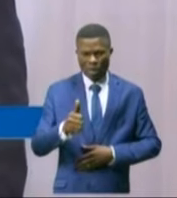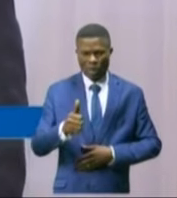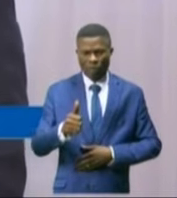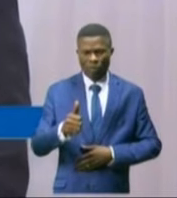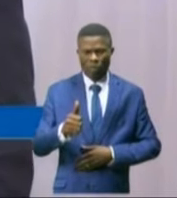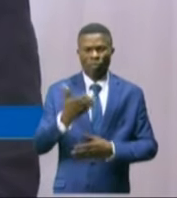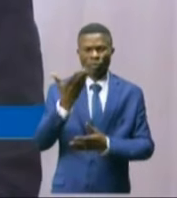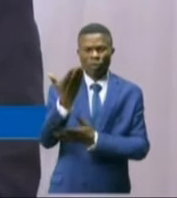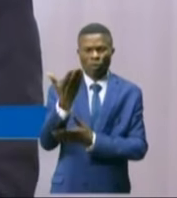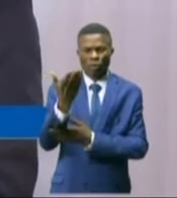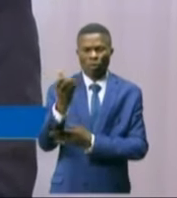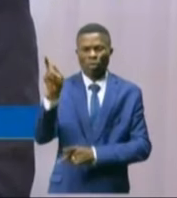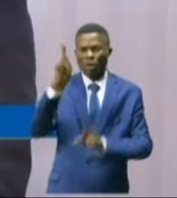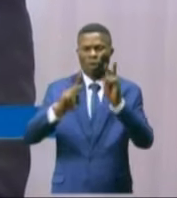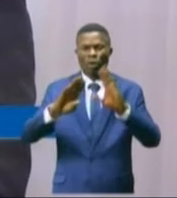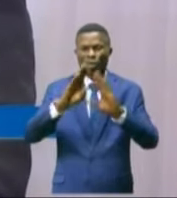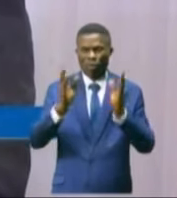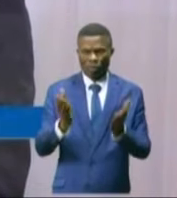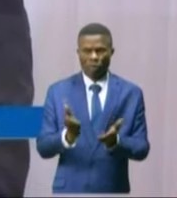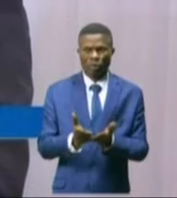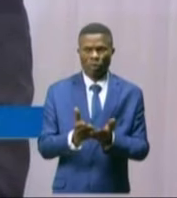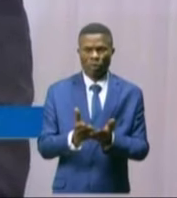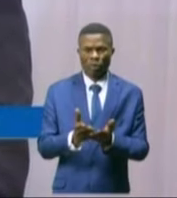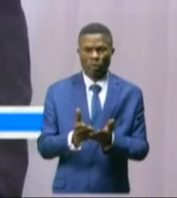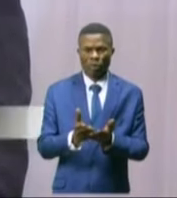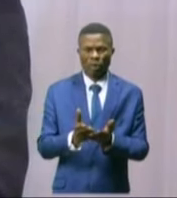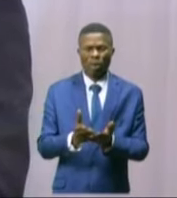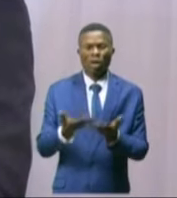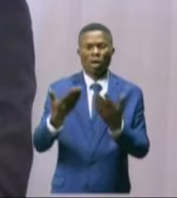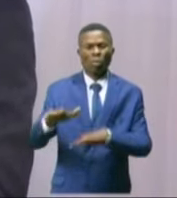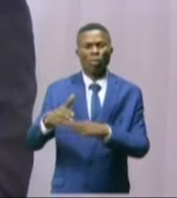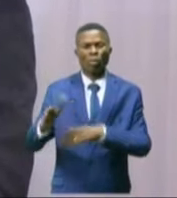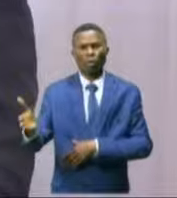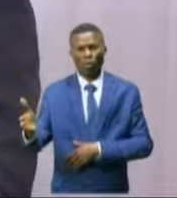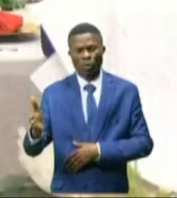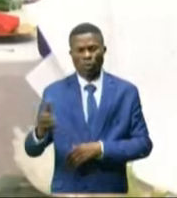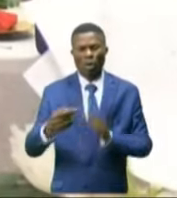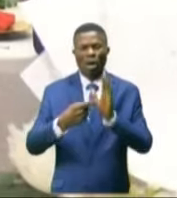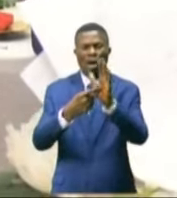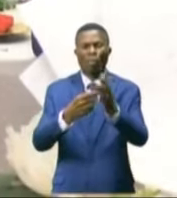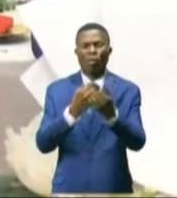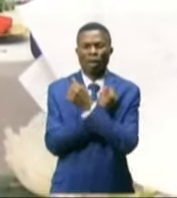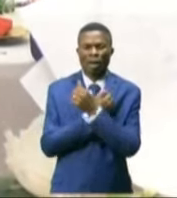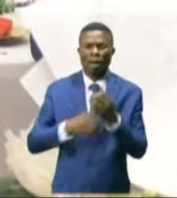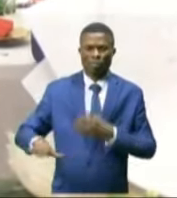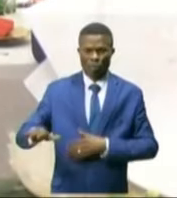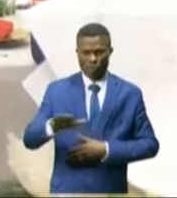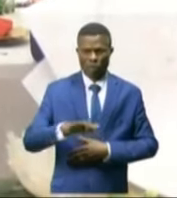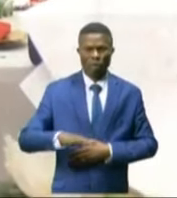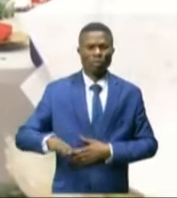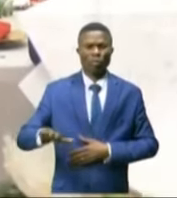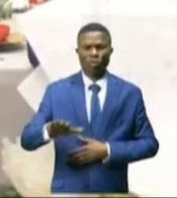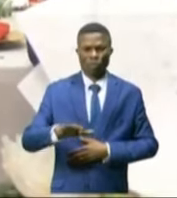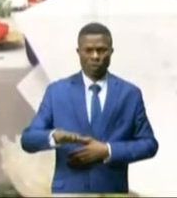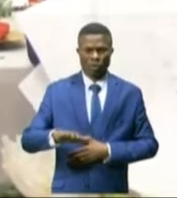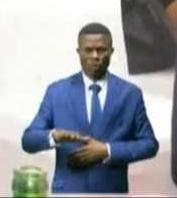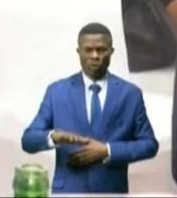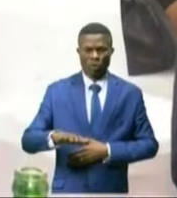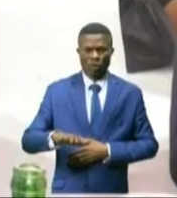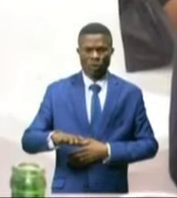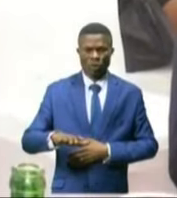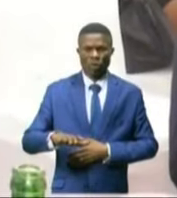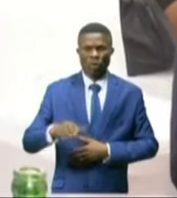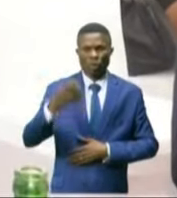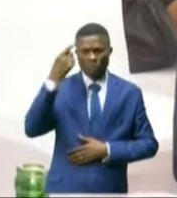les déplacés de leur milieu de vie à cause des atrocités qui sévissent nuit